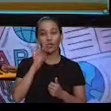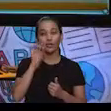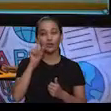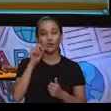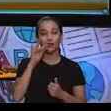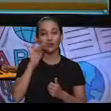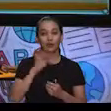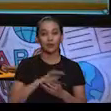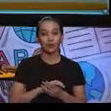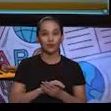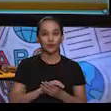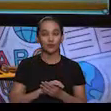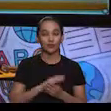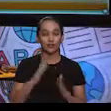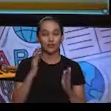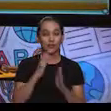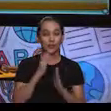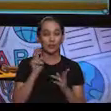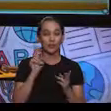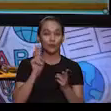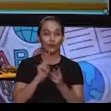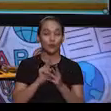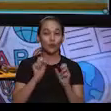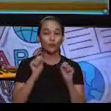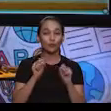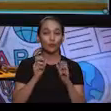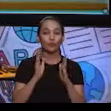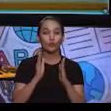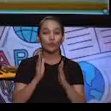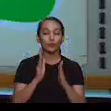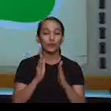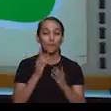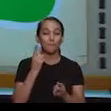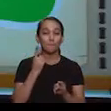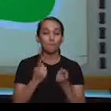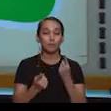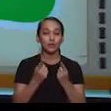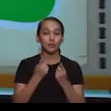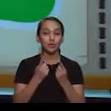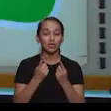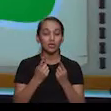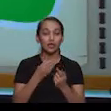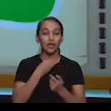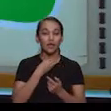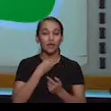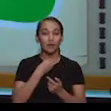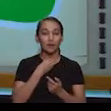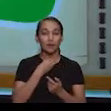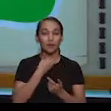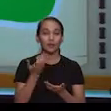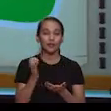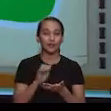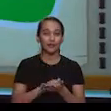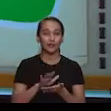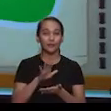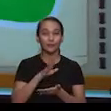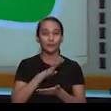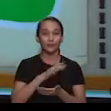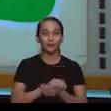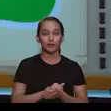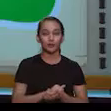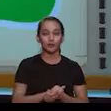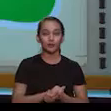Mana men hozir sizlarga tabiatda uchrashi mumkin bo'lgan ba'zi jonzotlarni tanishtirib o'tdim.